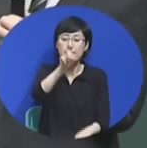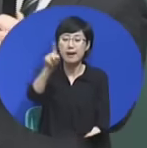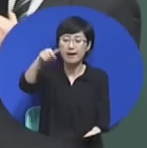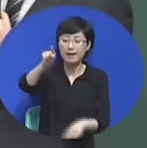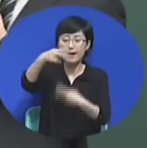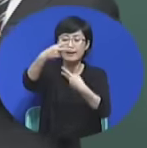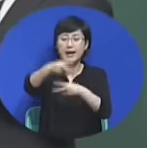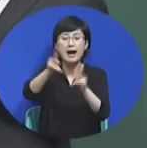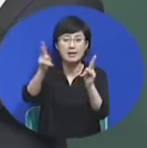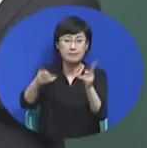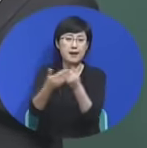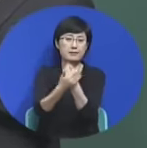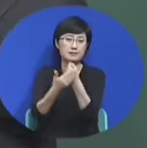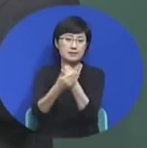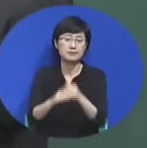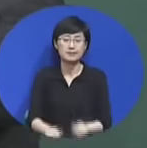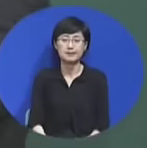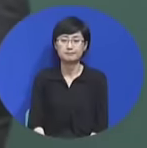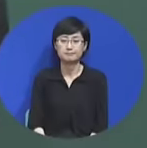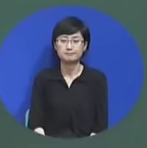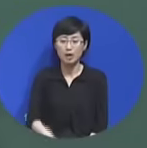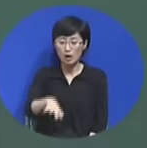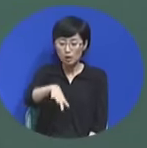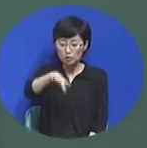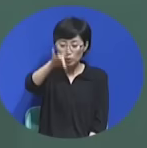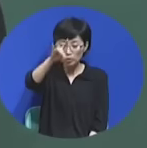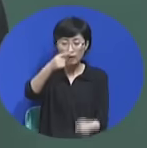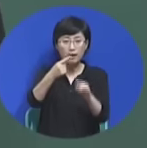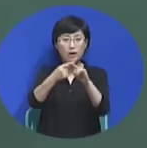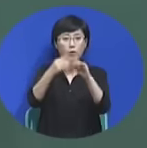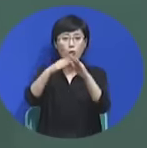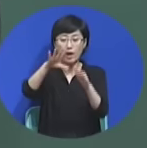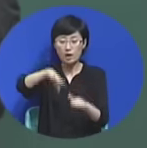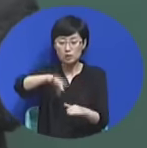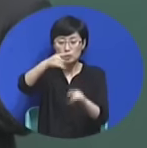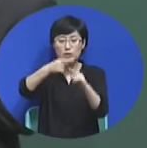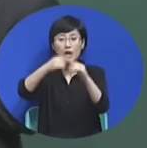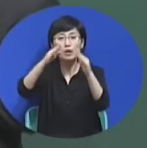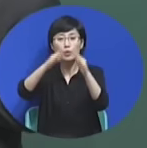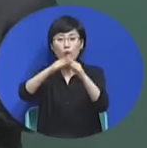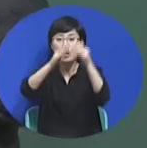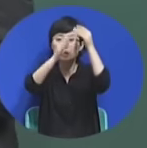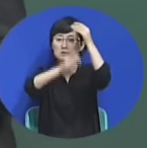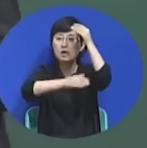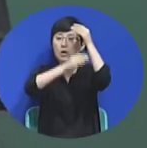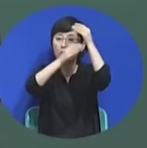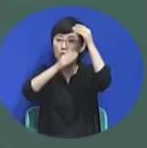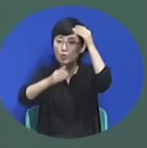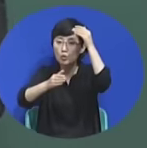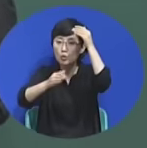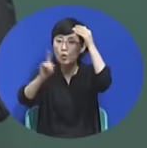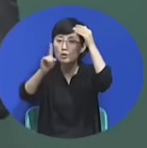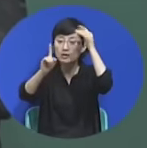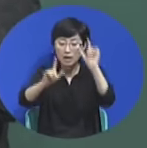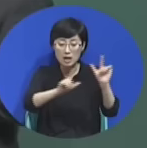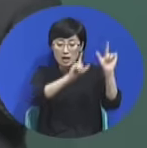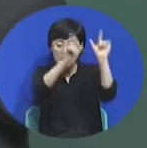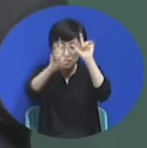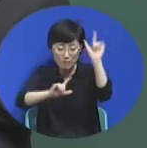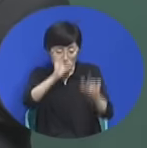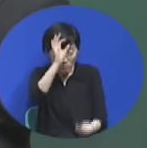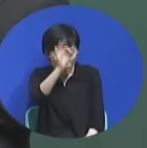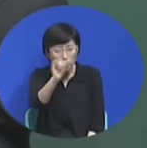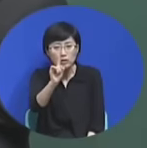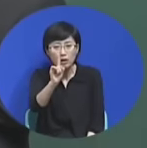这就是马可罗的恩典. 여러분, 초대교회 모든 성도들은 말입니다. 뭐요? 한계가 있는 사람이에요. 연약한